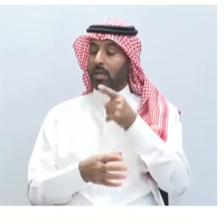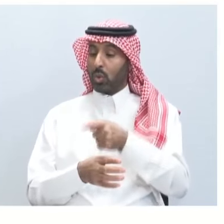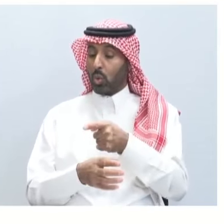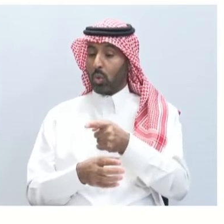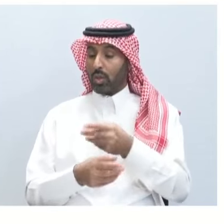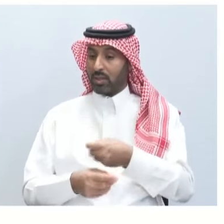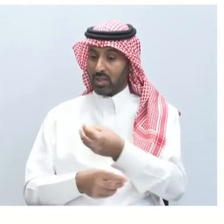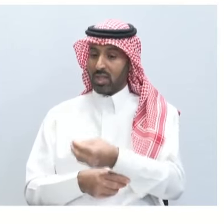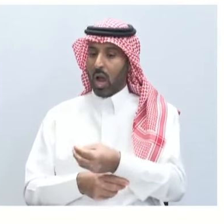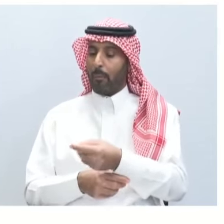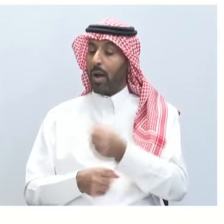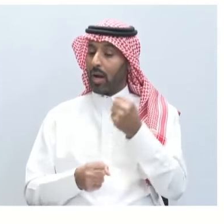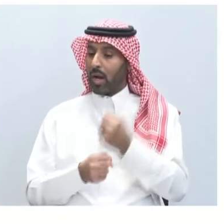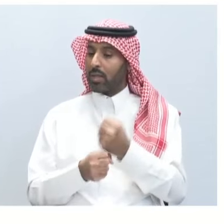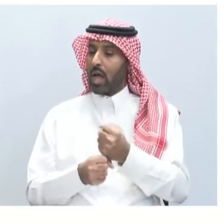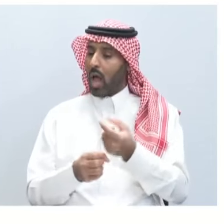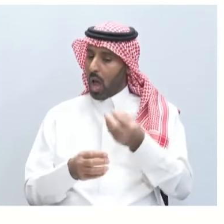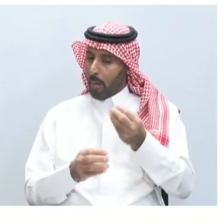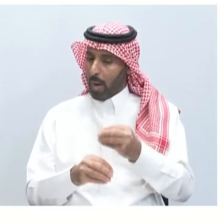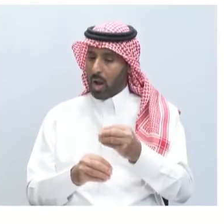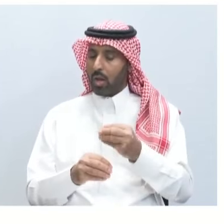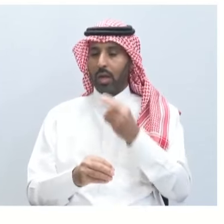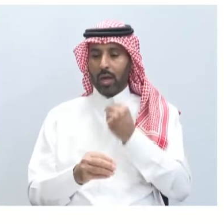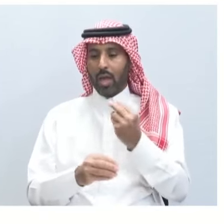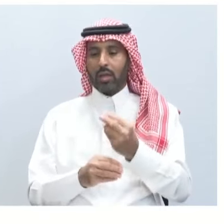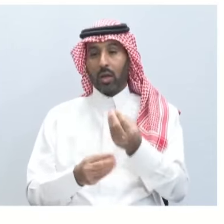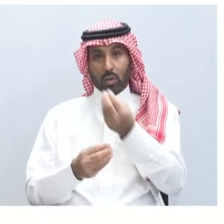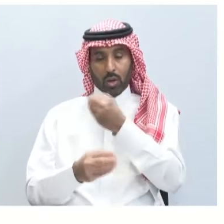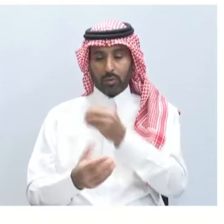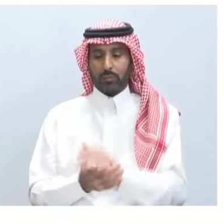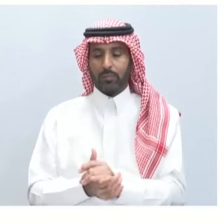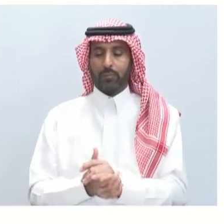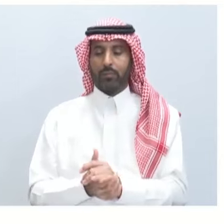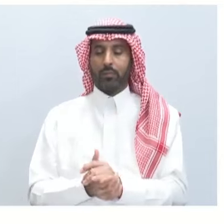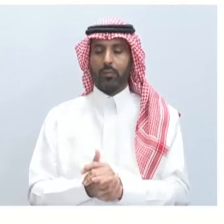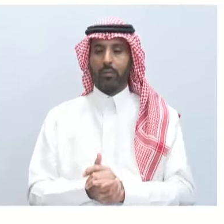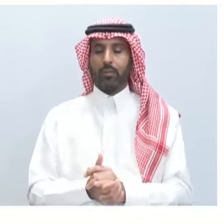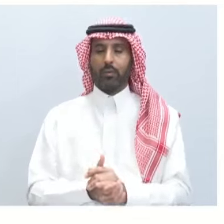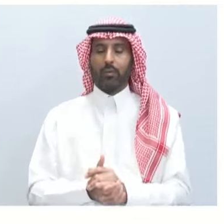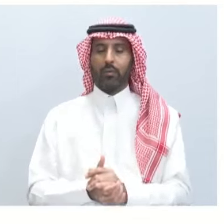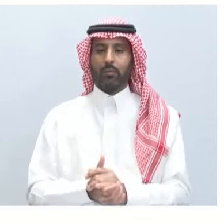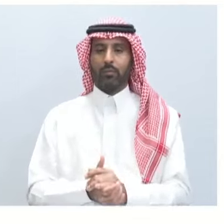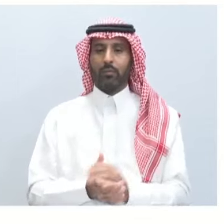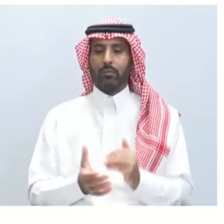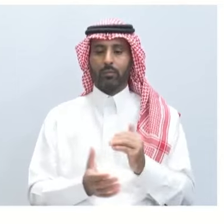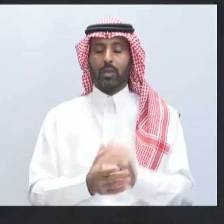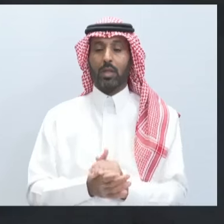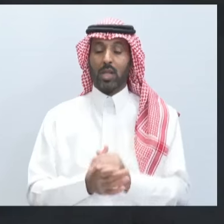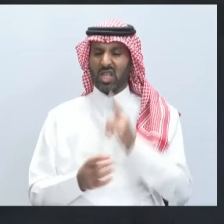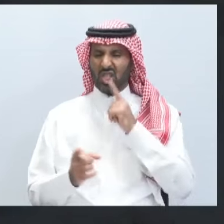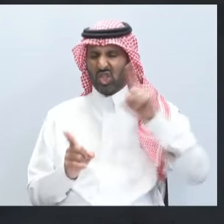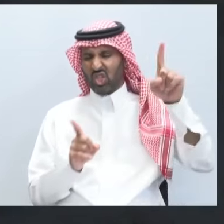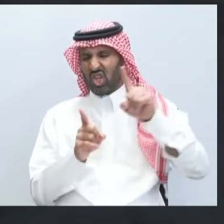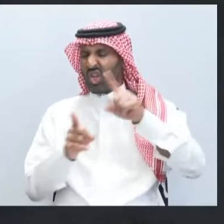فائده من هذه الايه واذ قال لقمان لابنه وهو يعظه يا بني لا تشرك بالله ان الشرك لظلم عظيم من